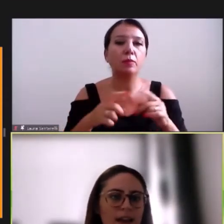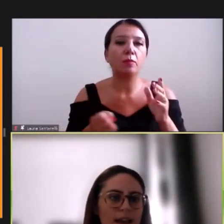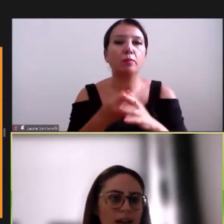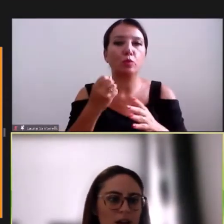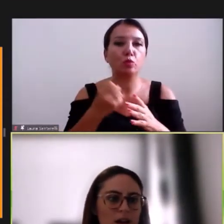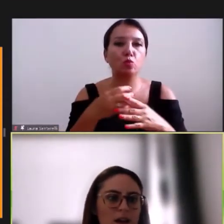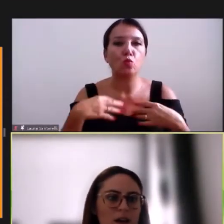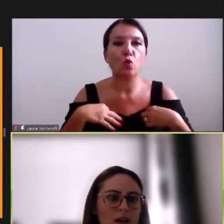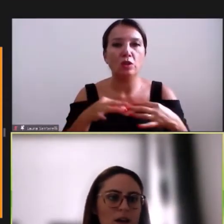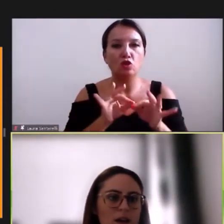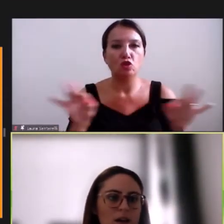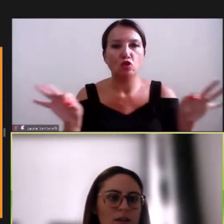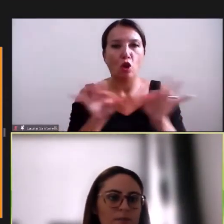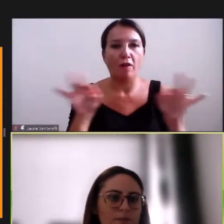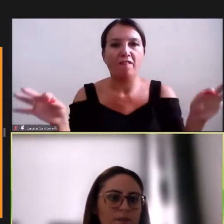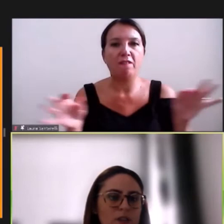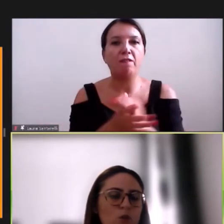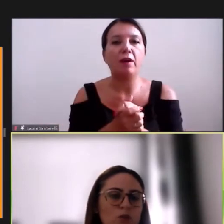tessile e